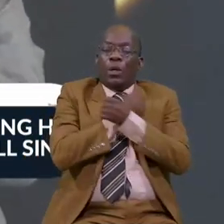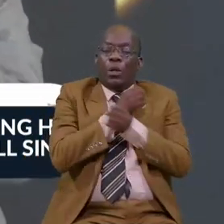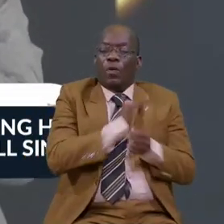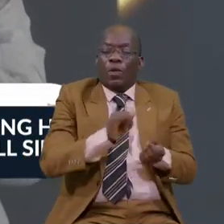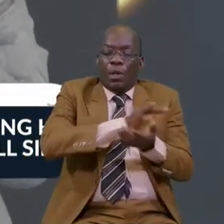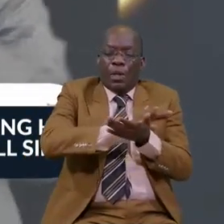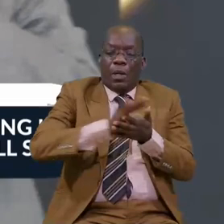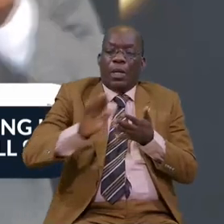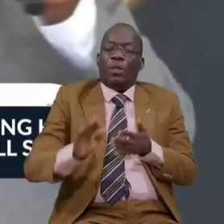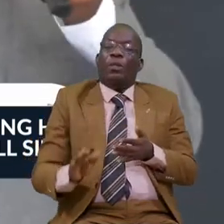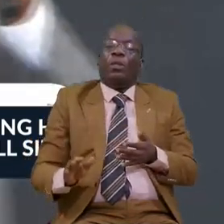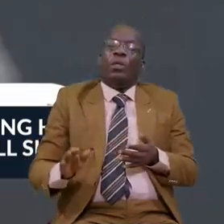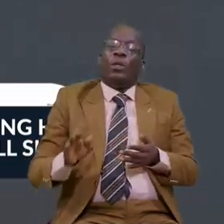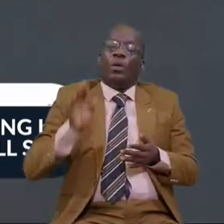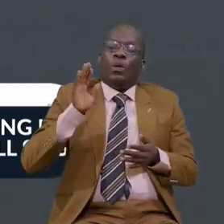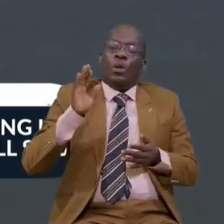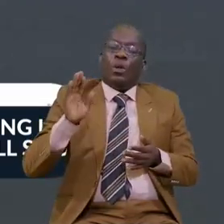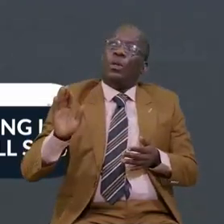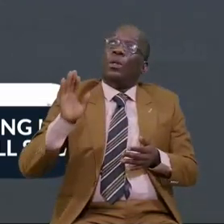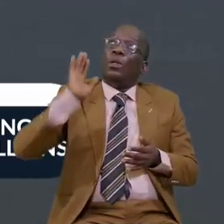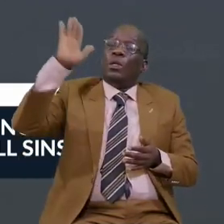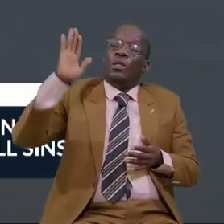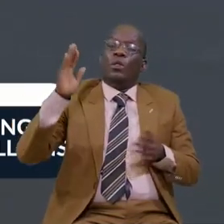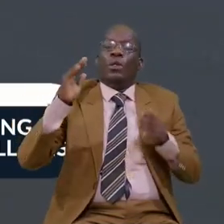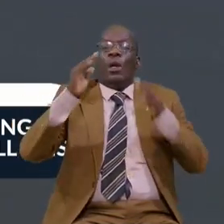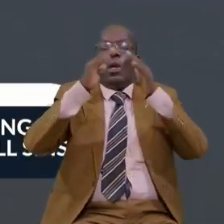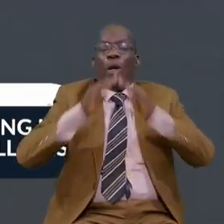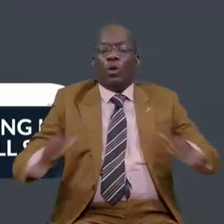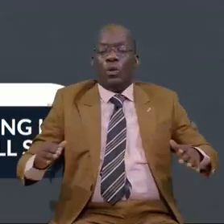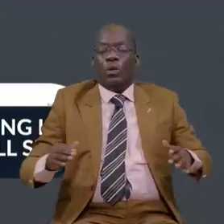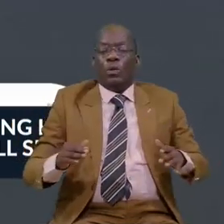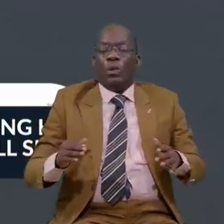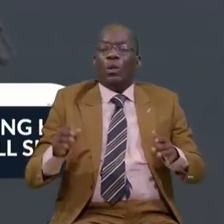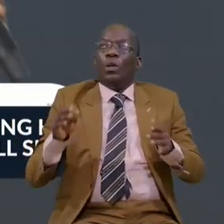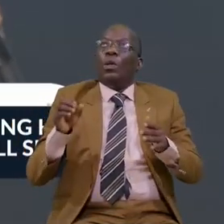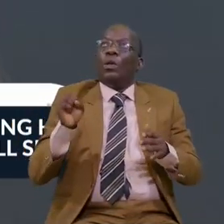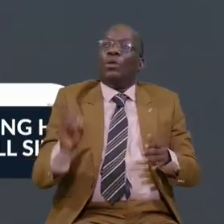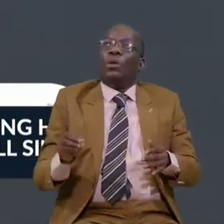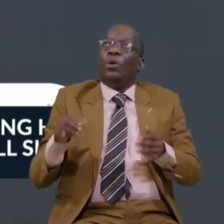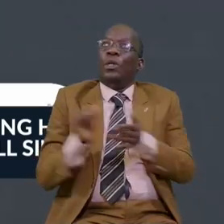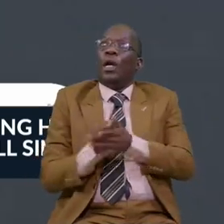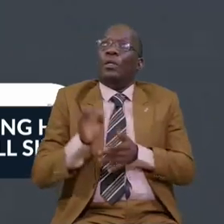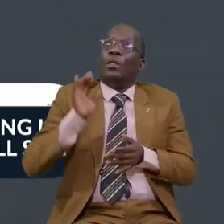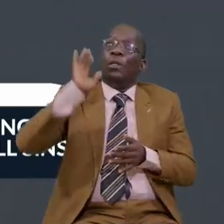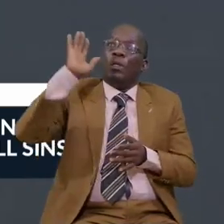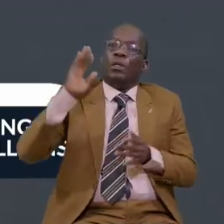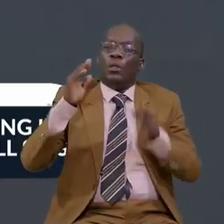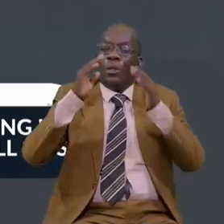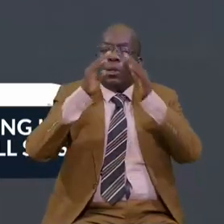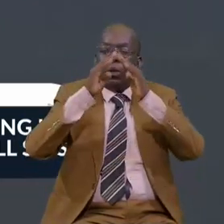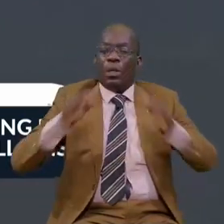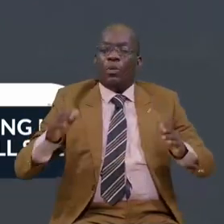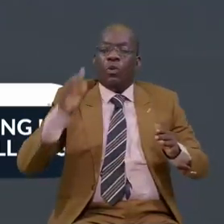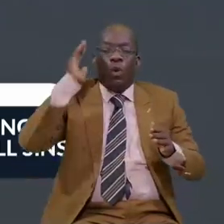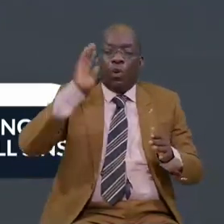Et Christ, avec zèle, avec passion, purifie le temple afin que son